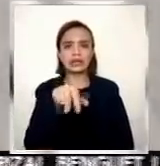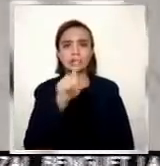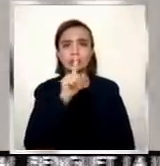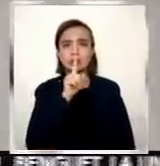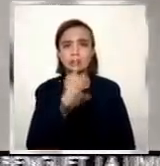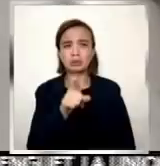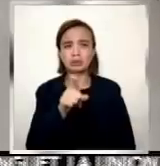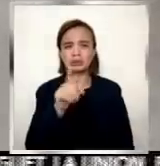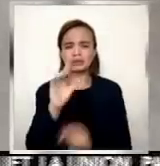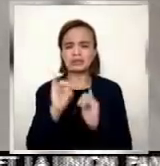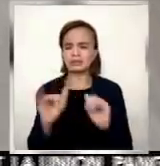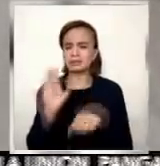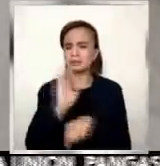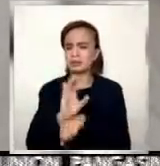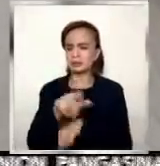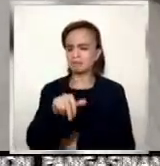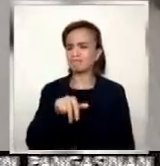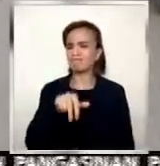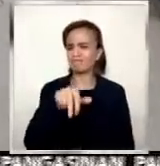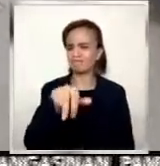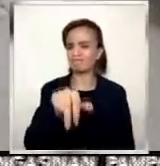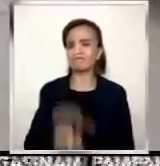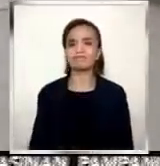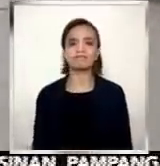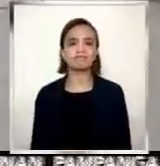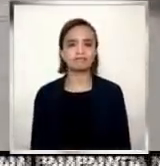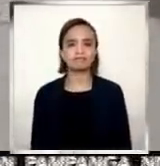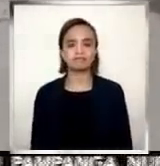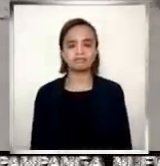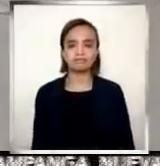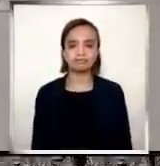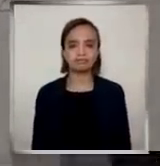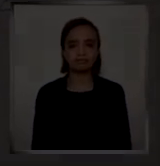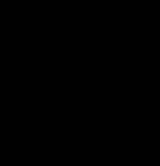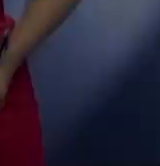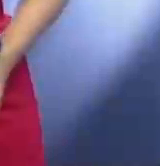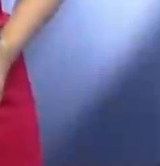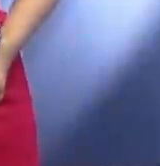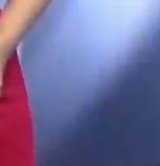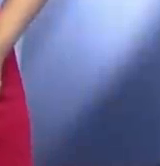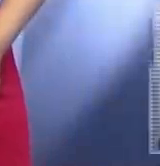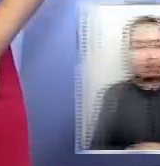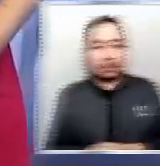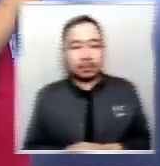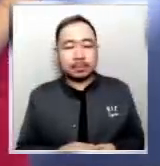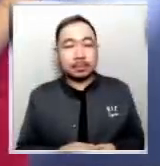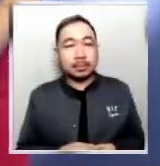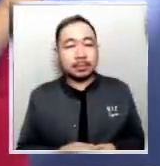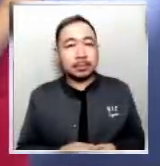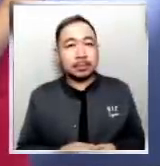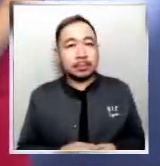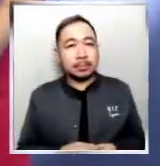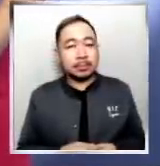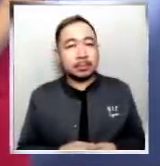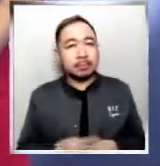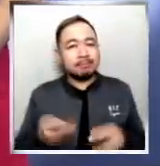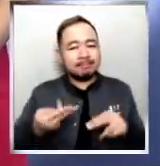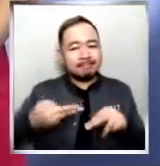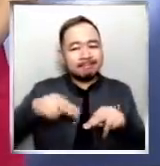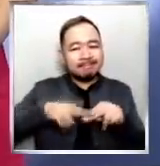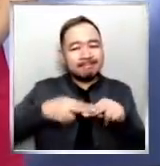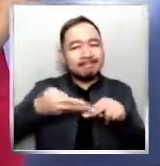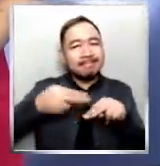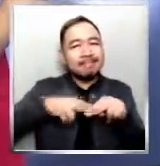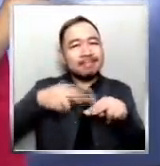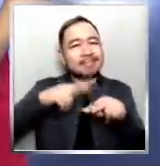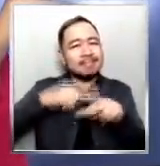rin dumaan. Maki Pulido, Nakatutok, 24 Oras. Patong-patong na dagok ang pinasan ng